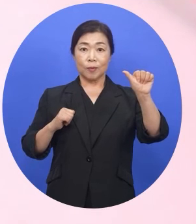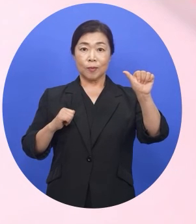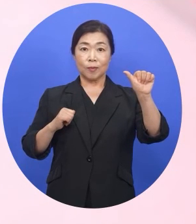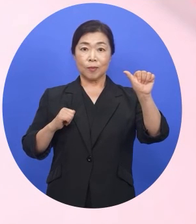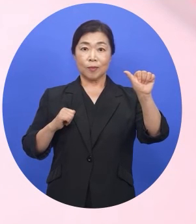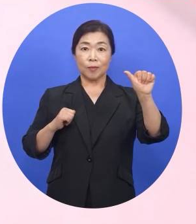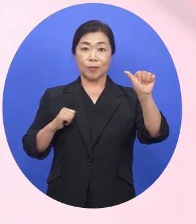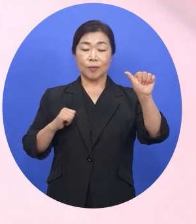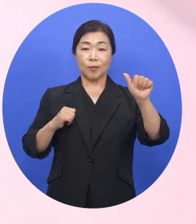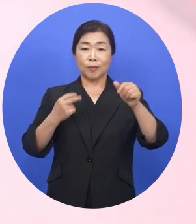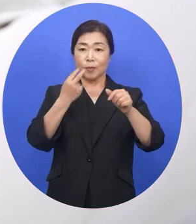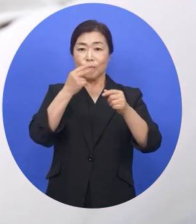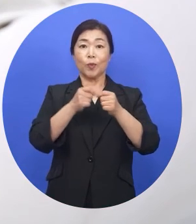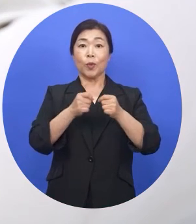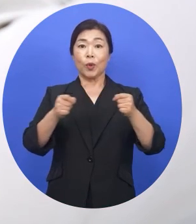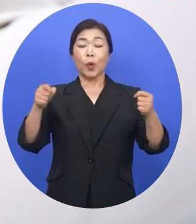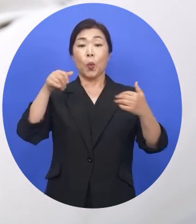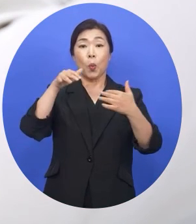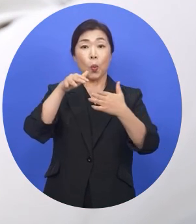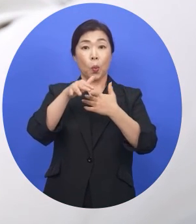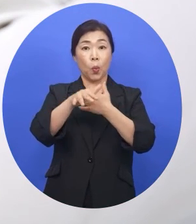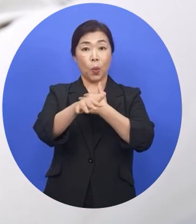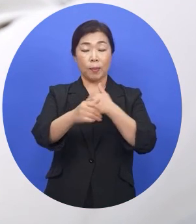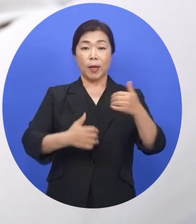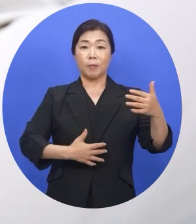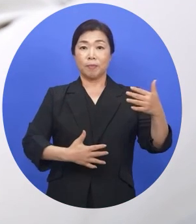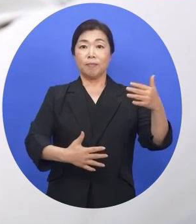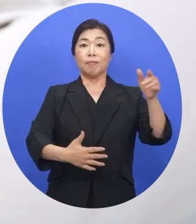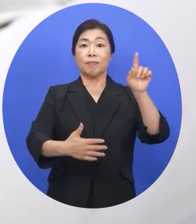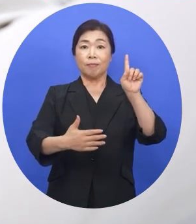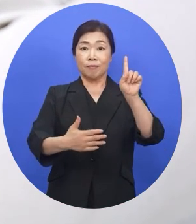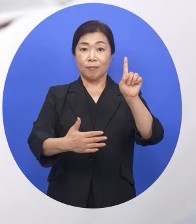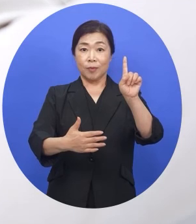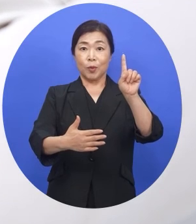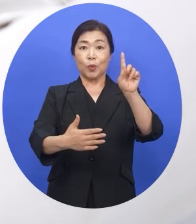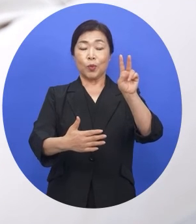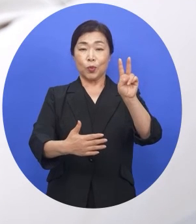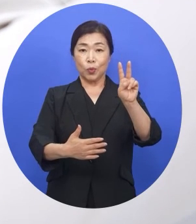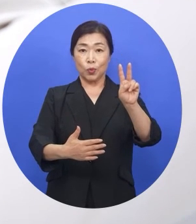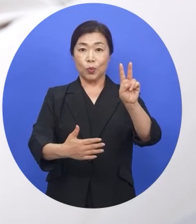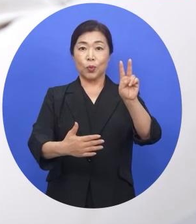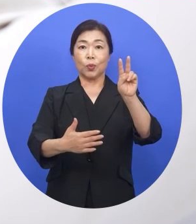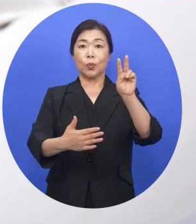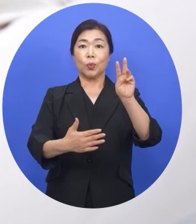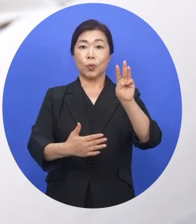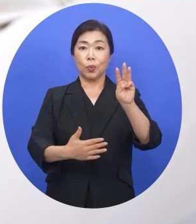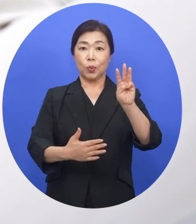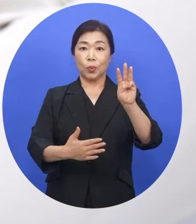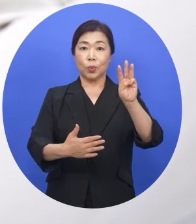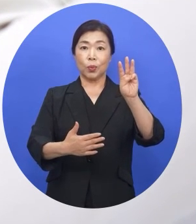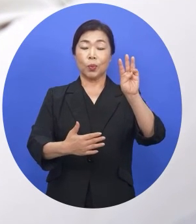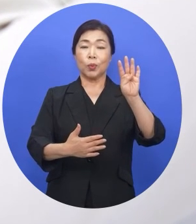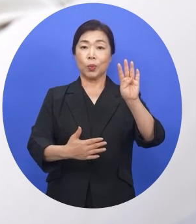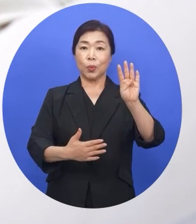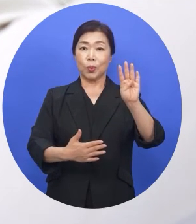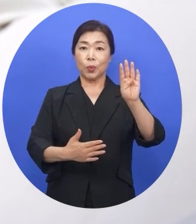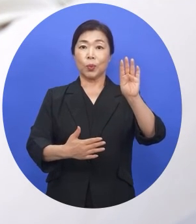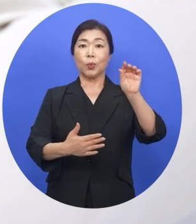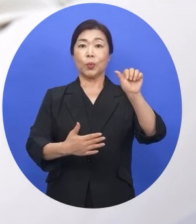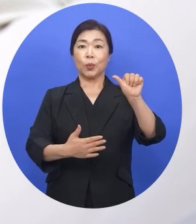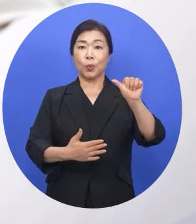다섯. 길게 숨을 내쉽니다. 하나, 둘,